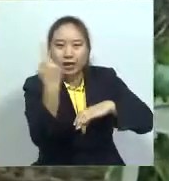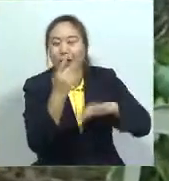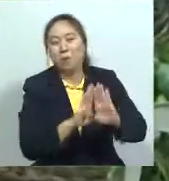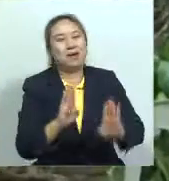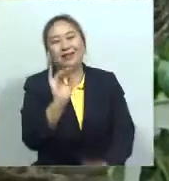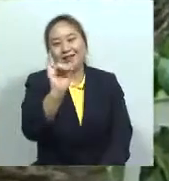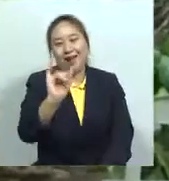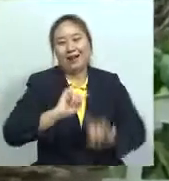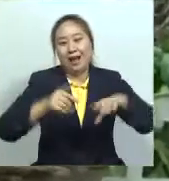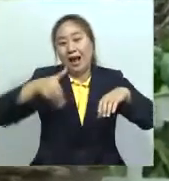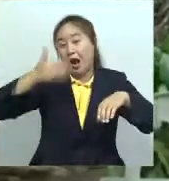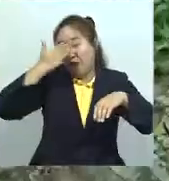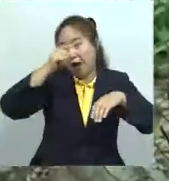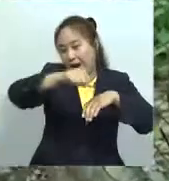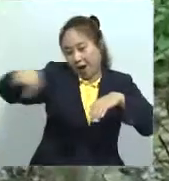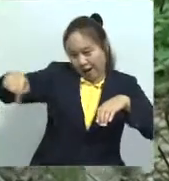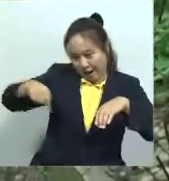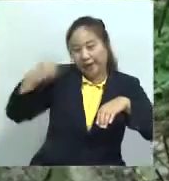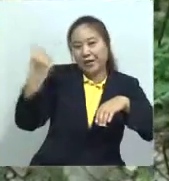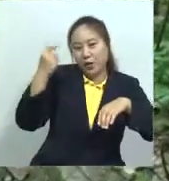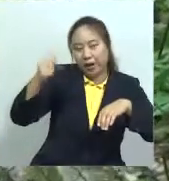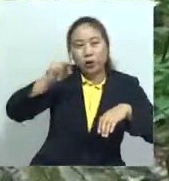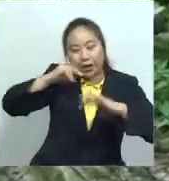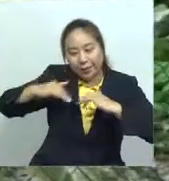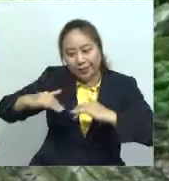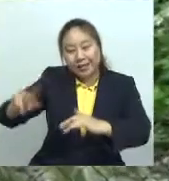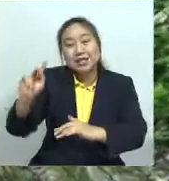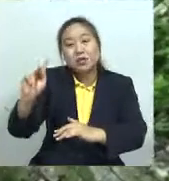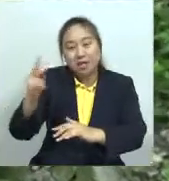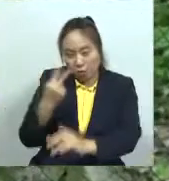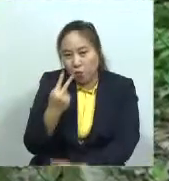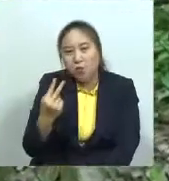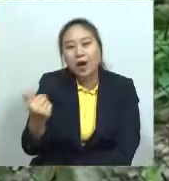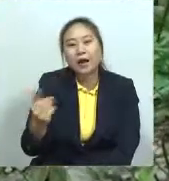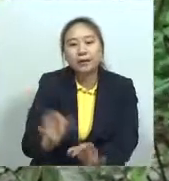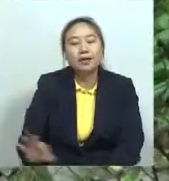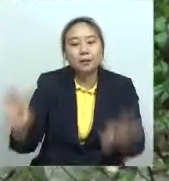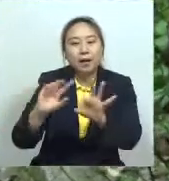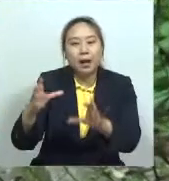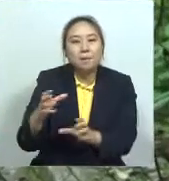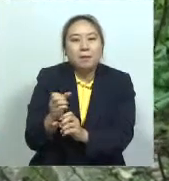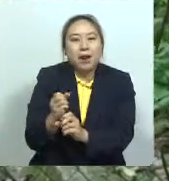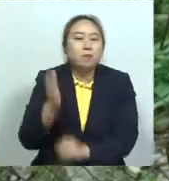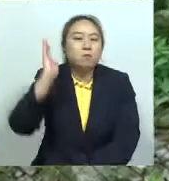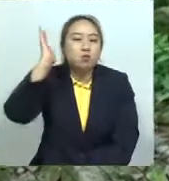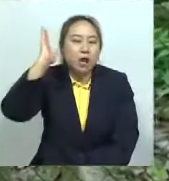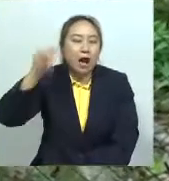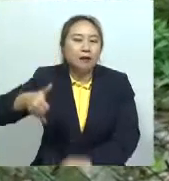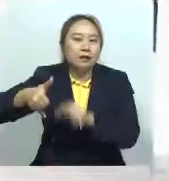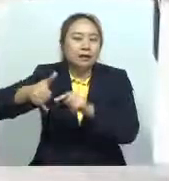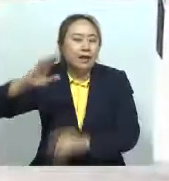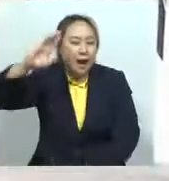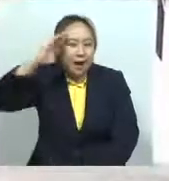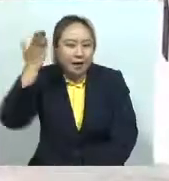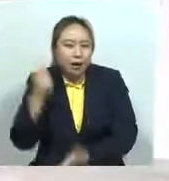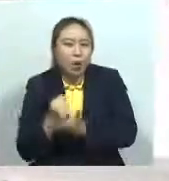ก็สามารถเที่ยวชมบริเวณหน้าถ้ำหลวงรวมถึงบริเวณสระมรกตแล้วก็อีกจุดที่น่าสนใจก็คืออนุสาวรีย์จ่าแซมนาวาตรีสมานกุนันท์ที่